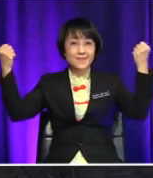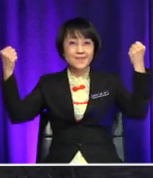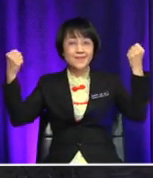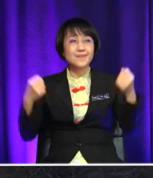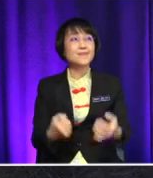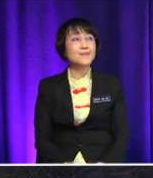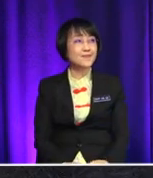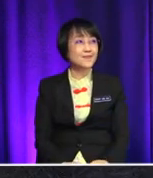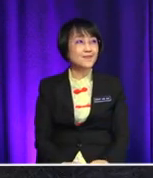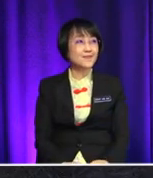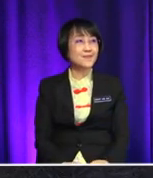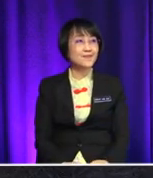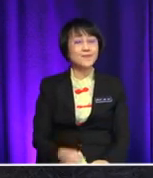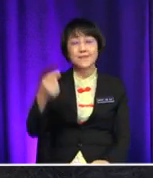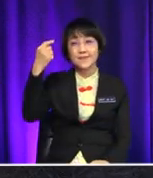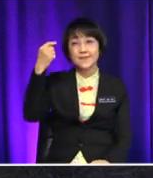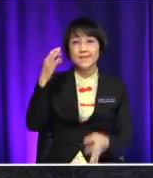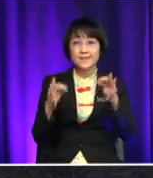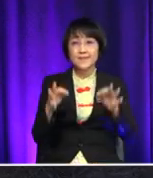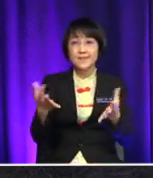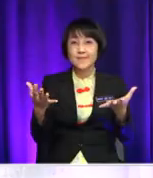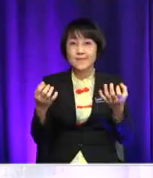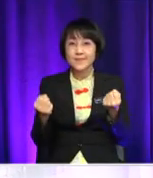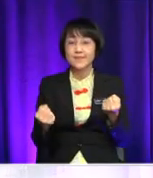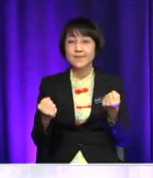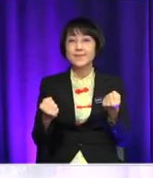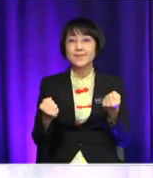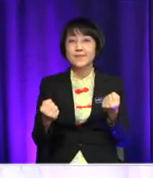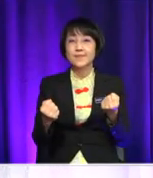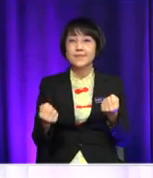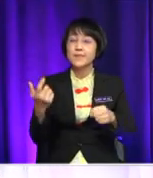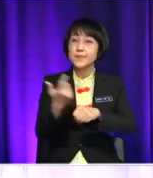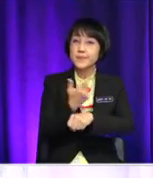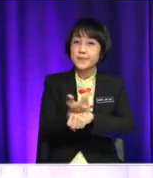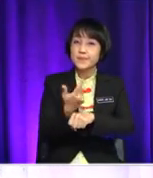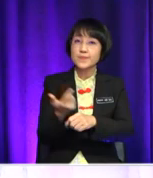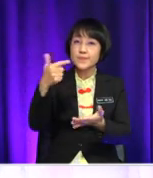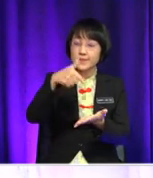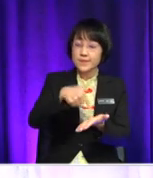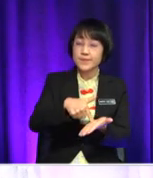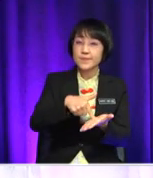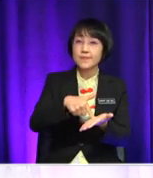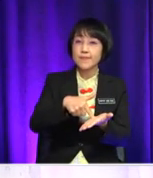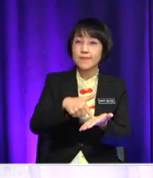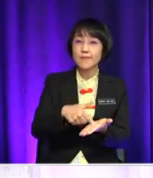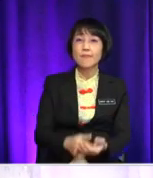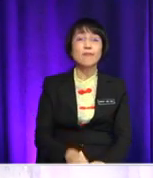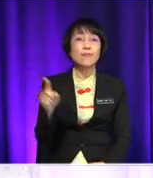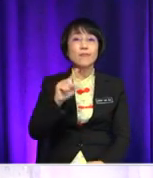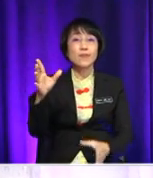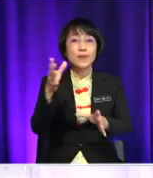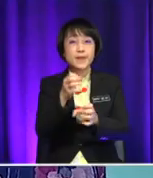ingin mengukuhkan lagi pemahaman mereka bagi mata pelajaran kita pada hari ini Dimanakah mereka sumber rujukan itu